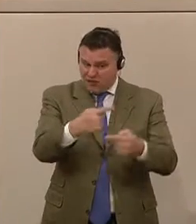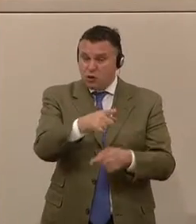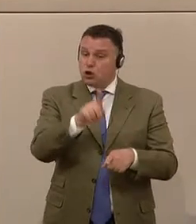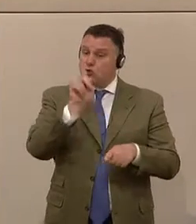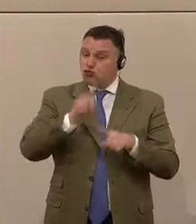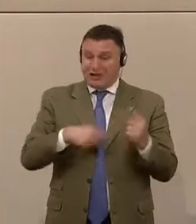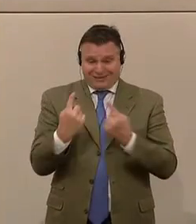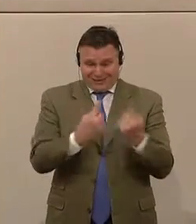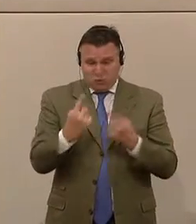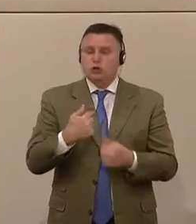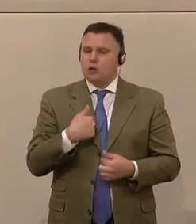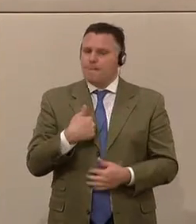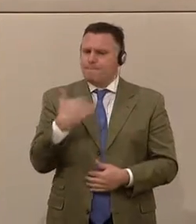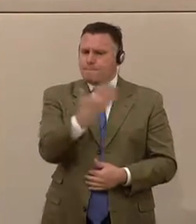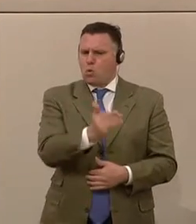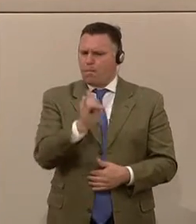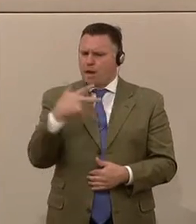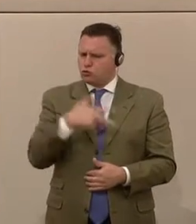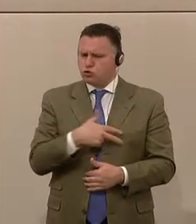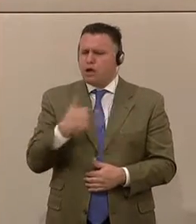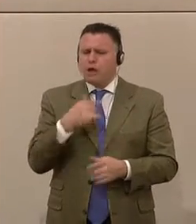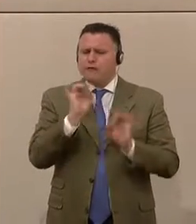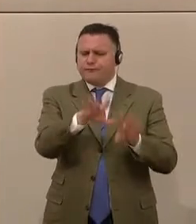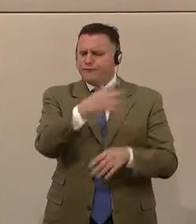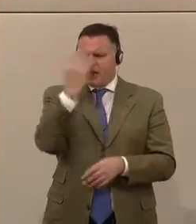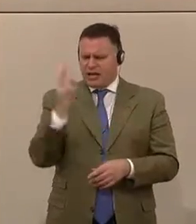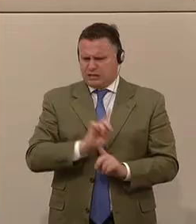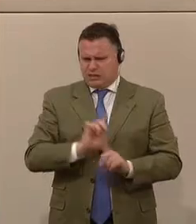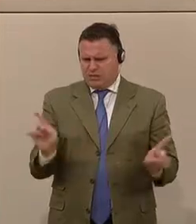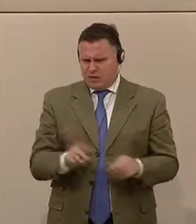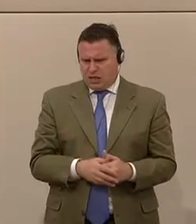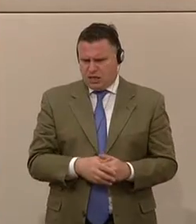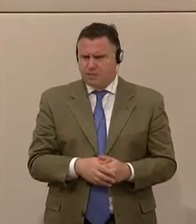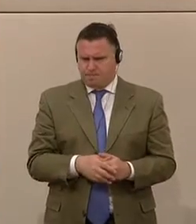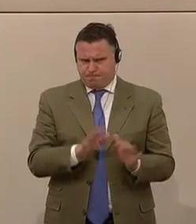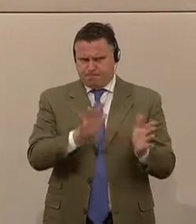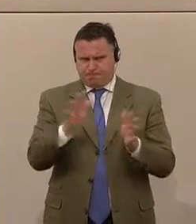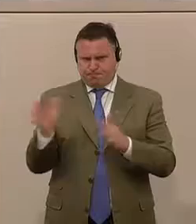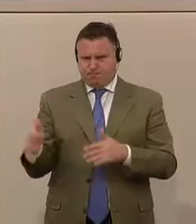geht. Diese Menschen werden nicht im Stich gelassen, meine sehr geehrten Damen und Herren. Auf keinen Fall.